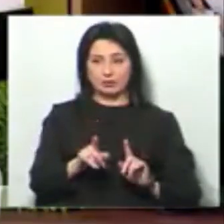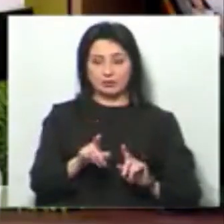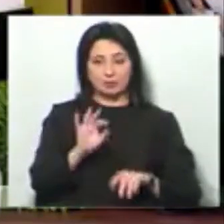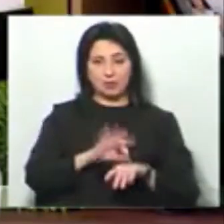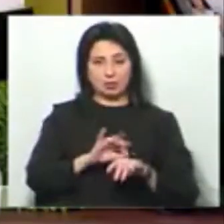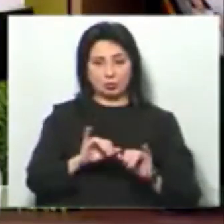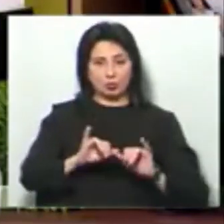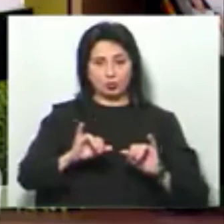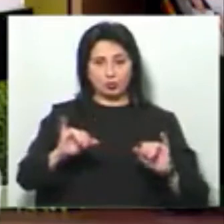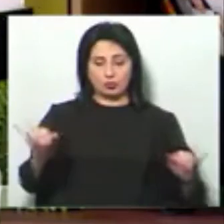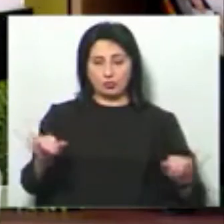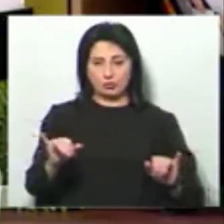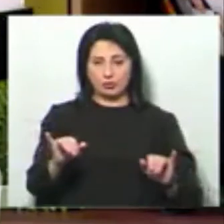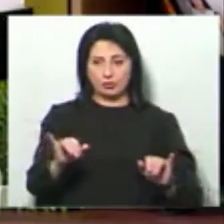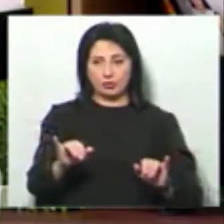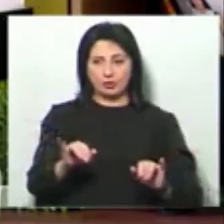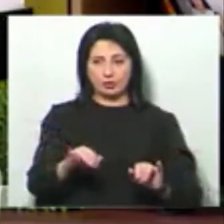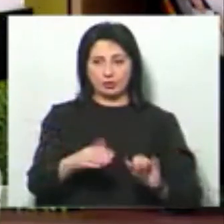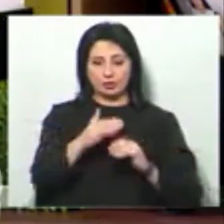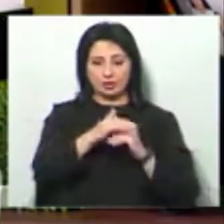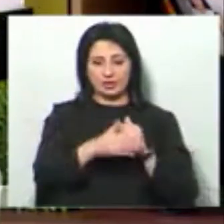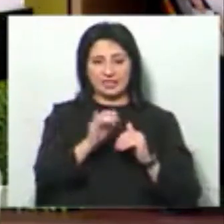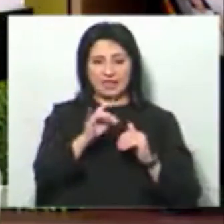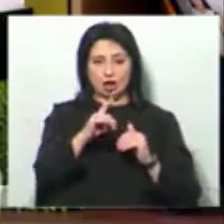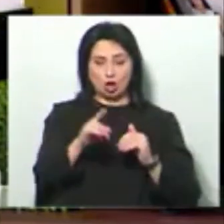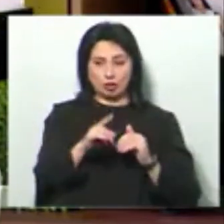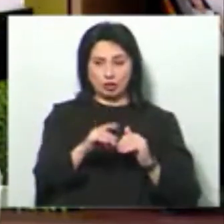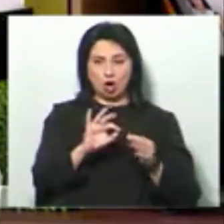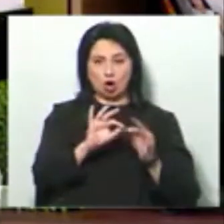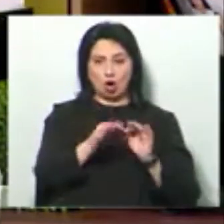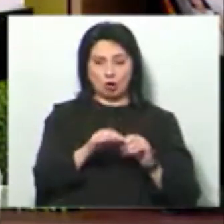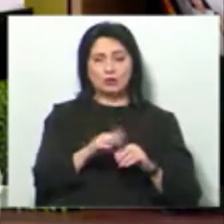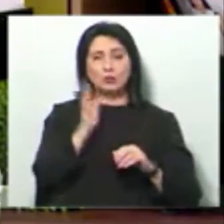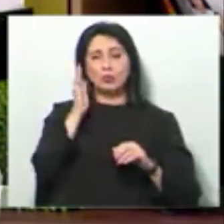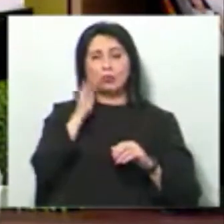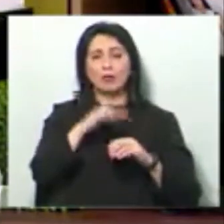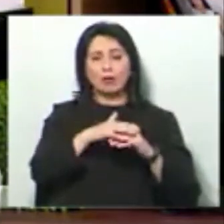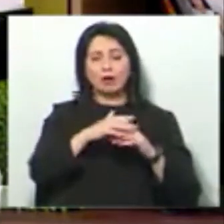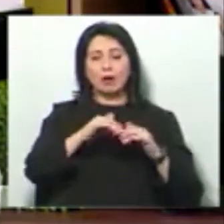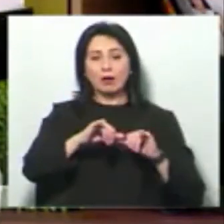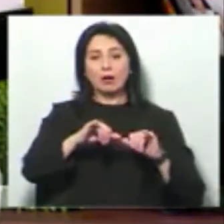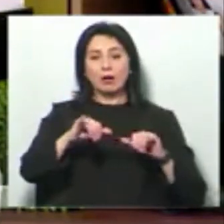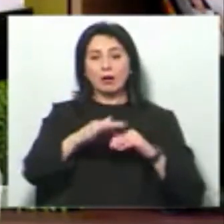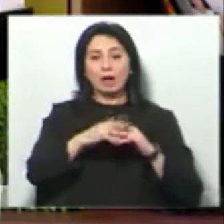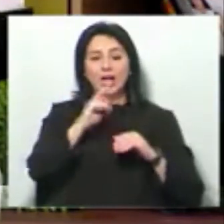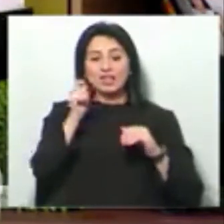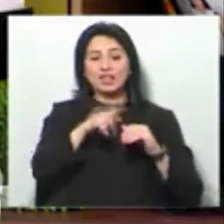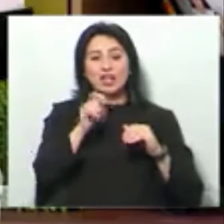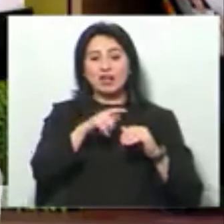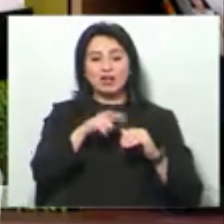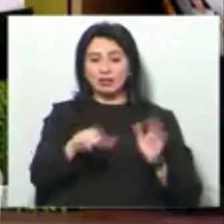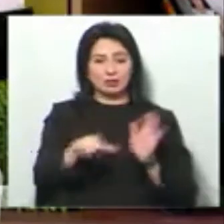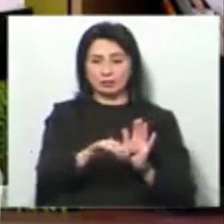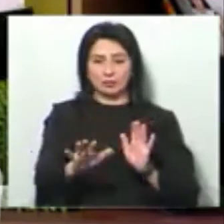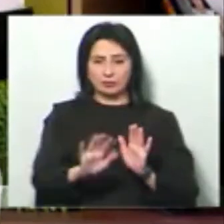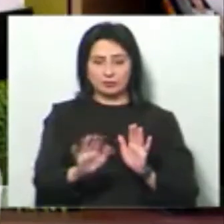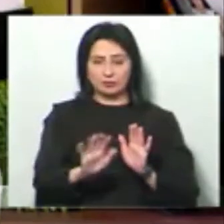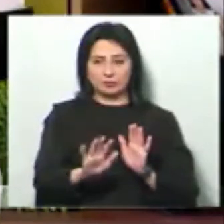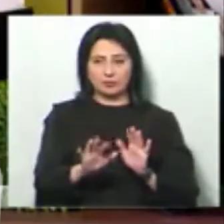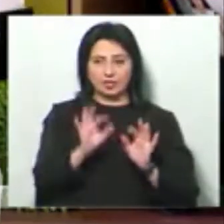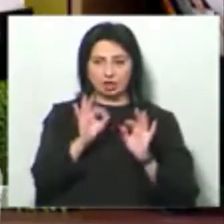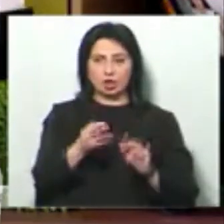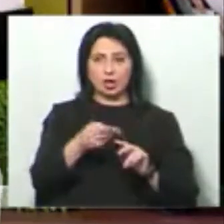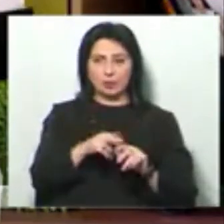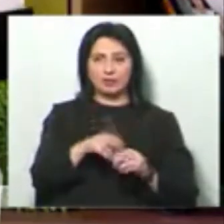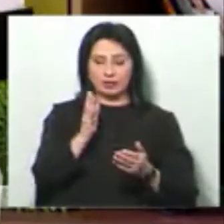პათოლოგიები, რომელიც სტენოზი თქვენზანეთ კონკრეტულ სტენოზის შემთხვევაში ის მედიკამენტურ მკურნალობას არ ექვემდებარება, სწორედ